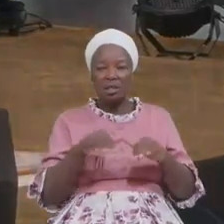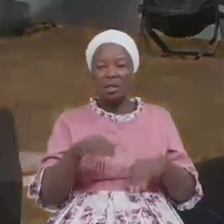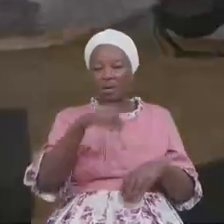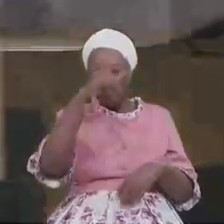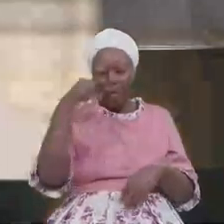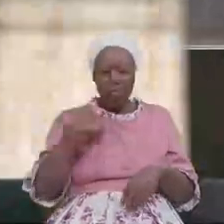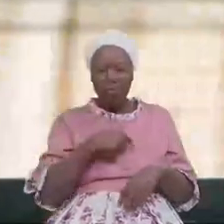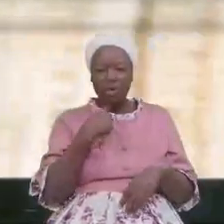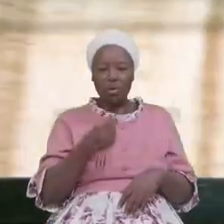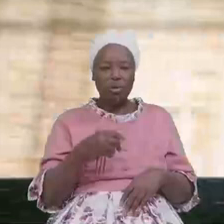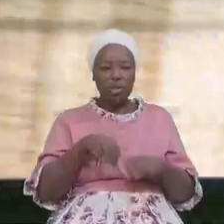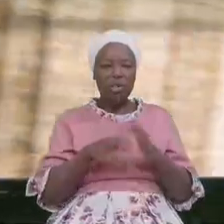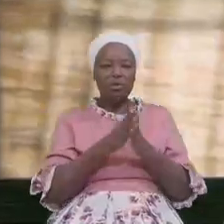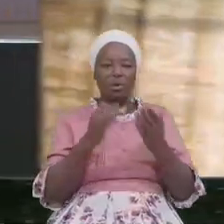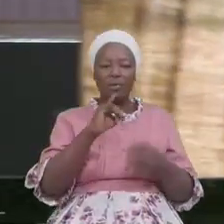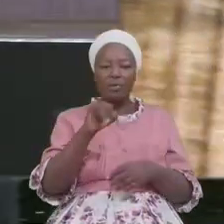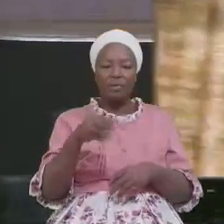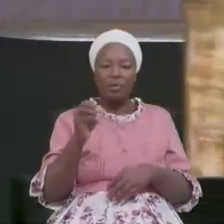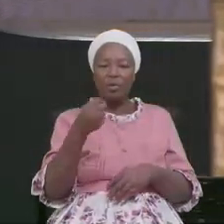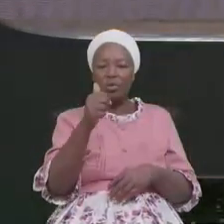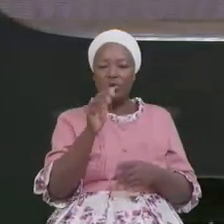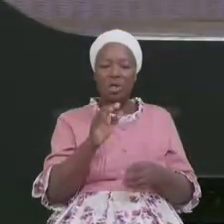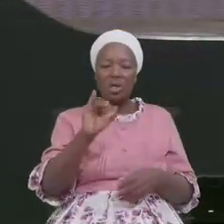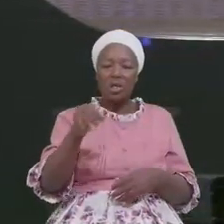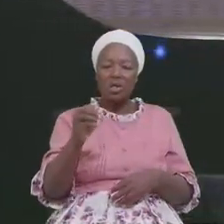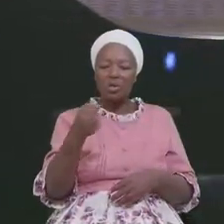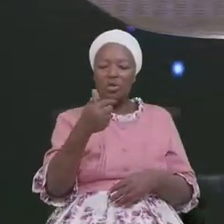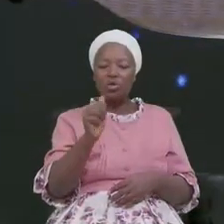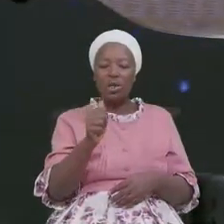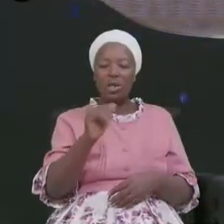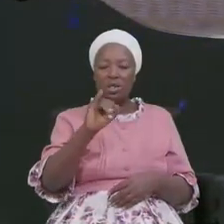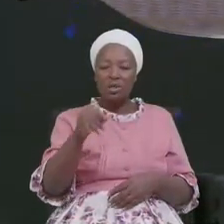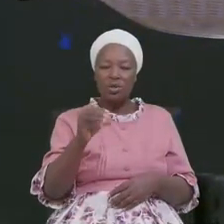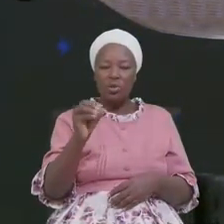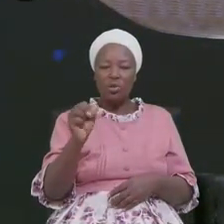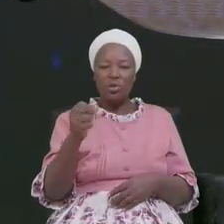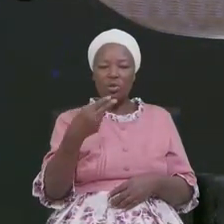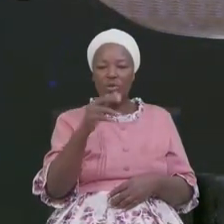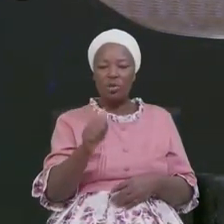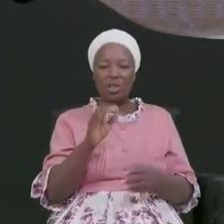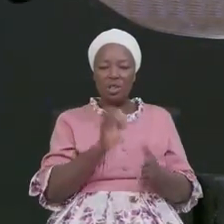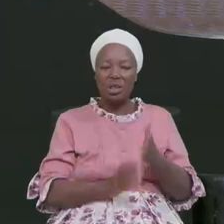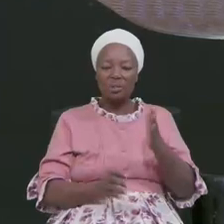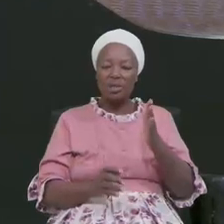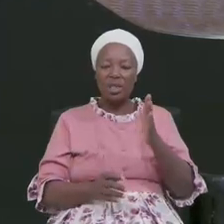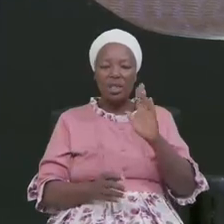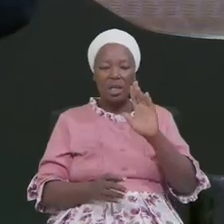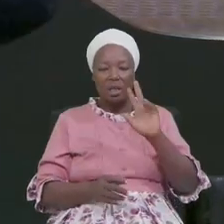chapitre 24, verset 31, Josué 24,